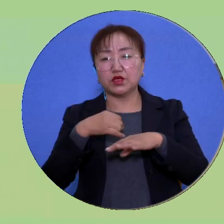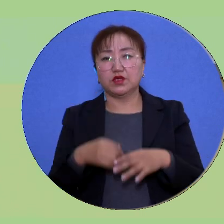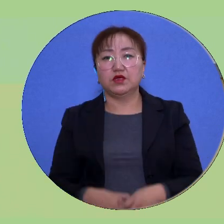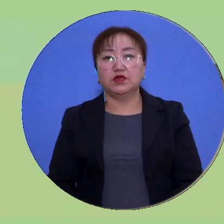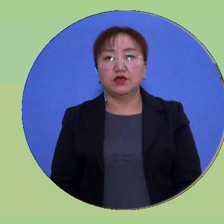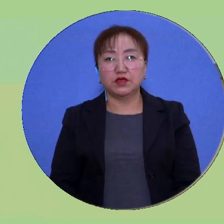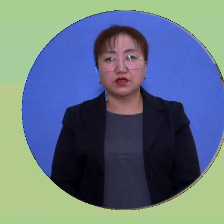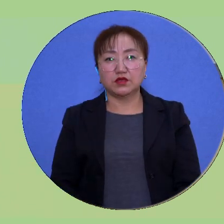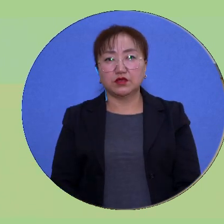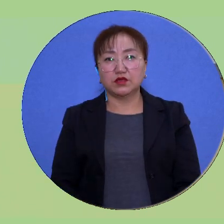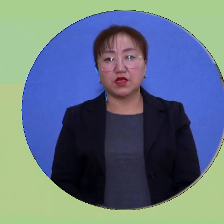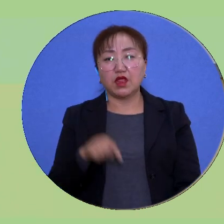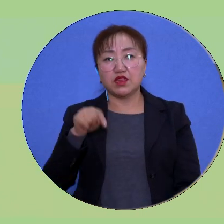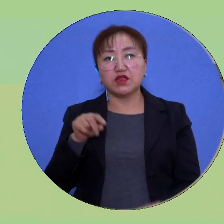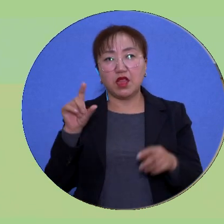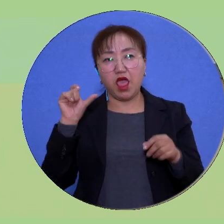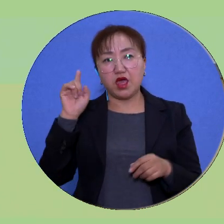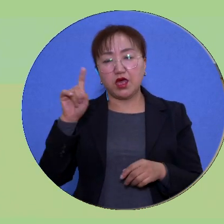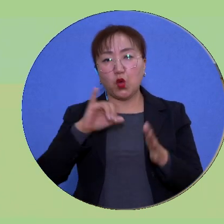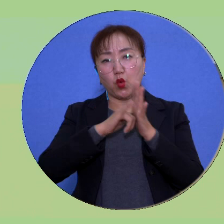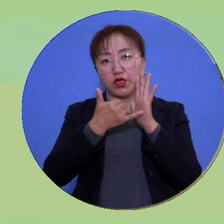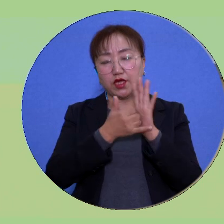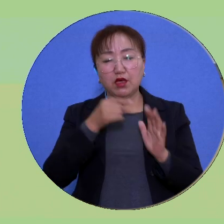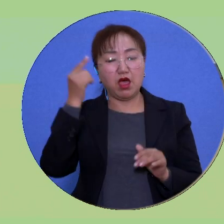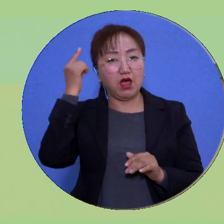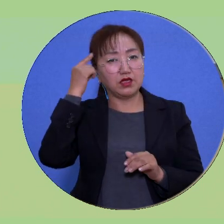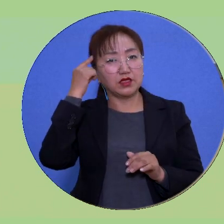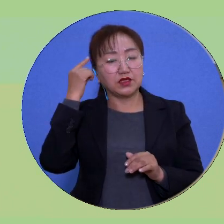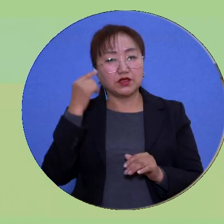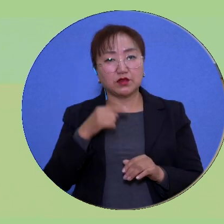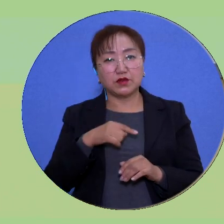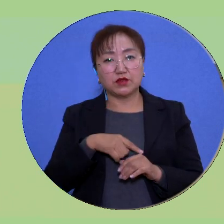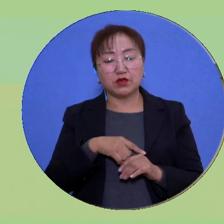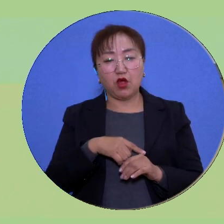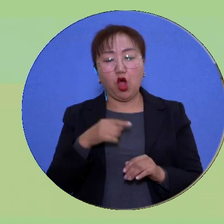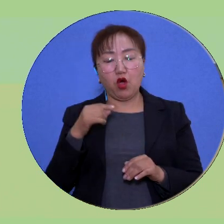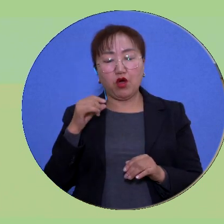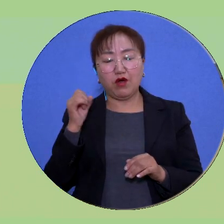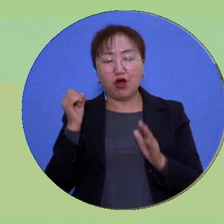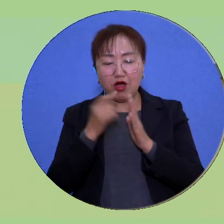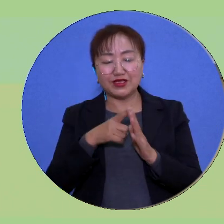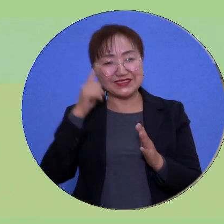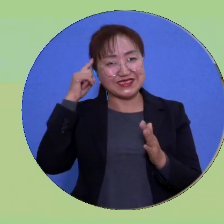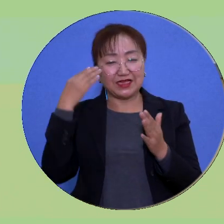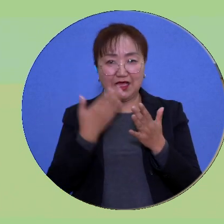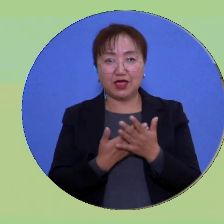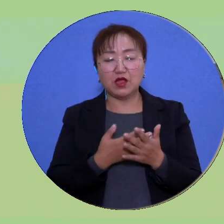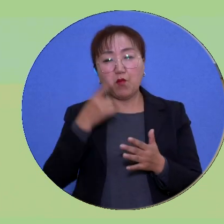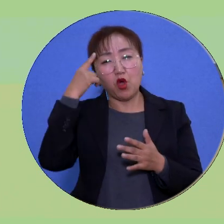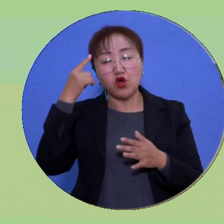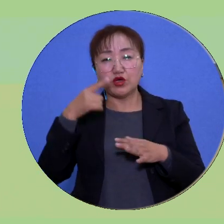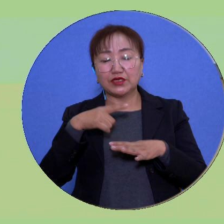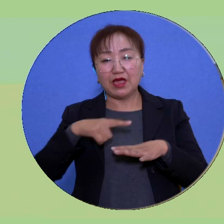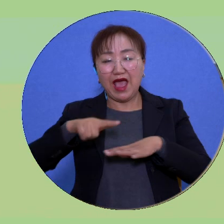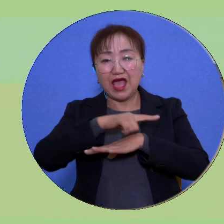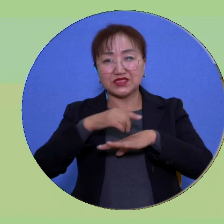སྟེད སློར སེོད སླུང དགས